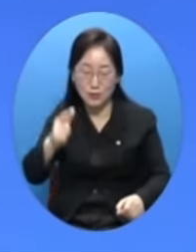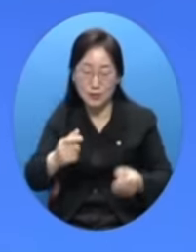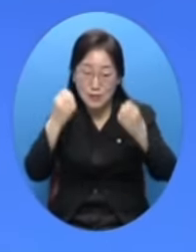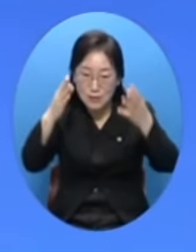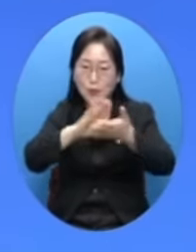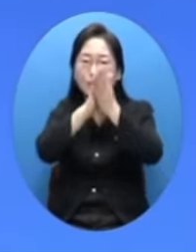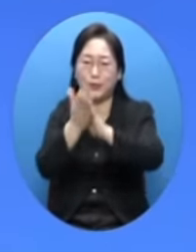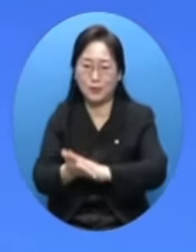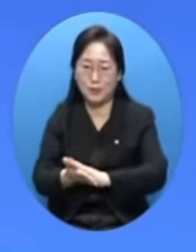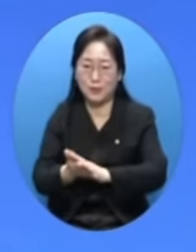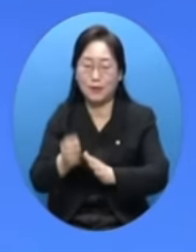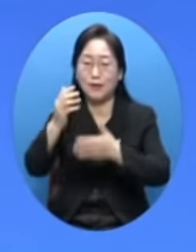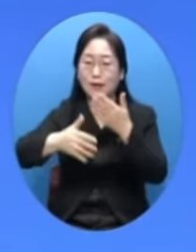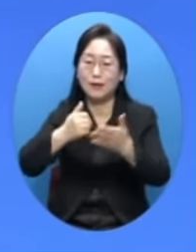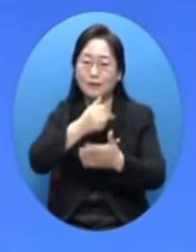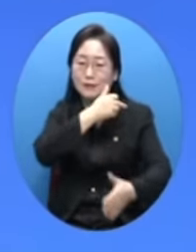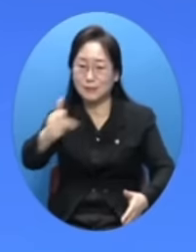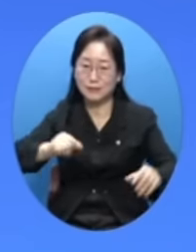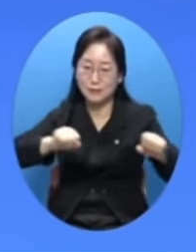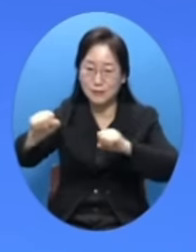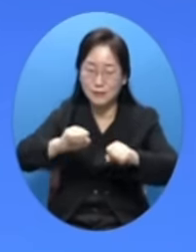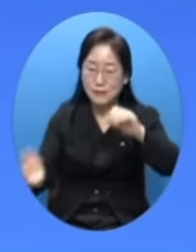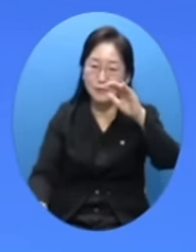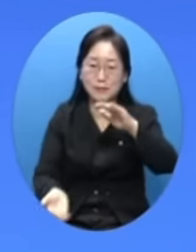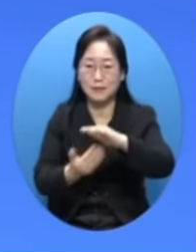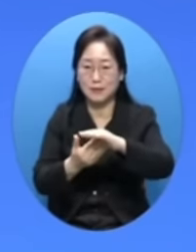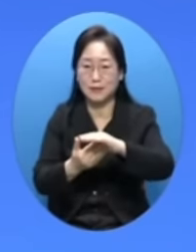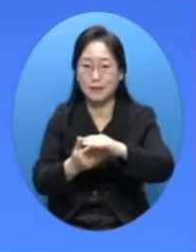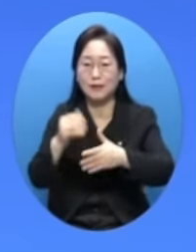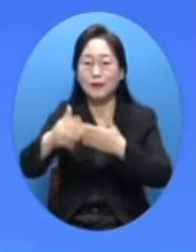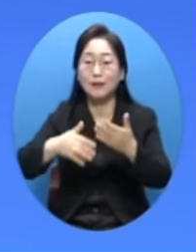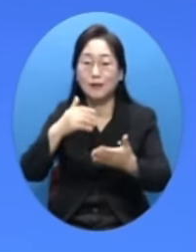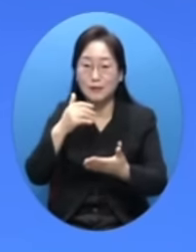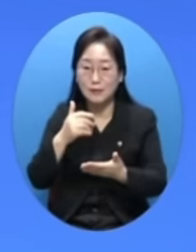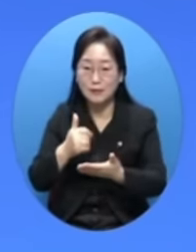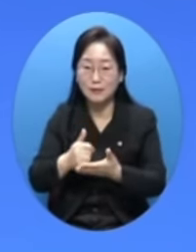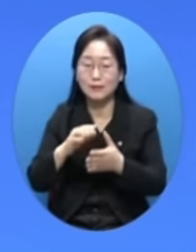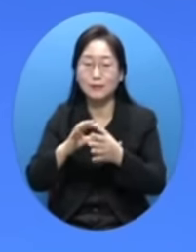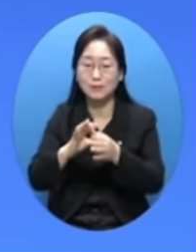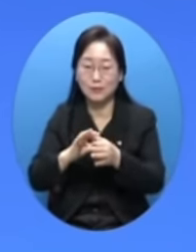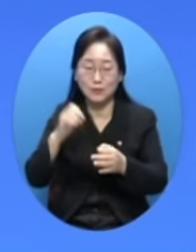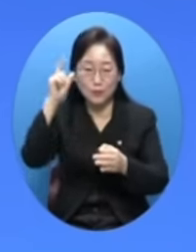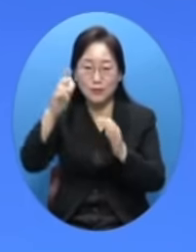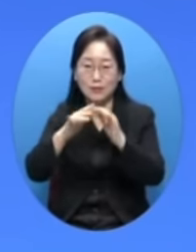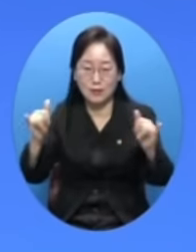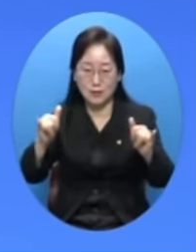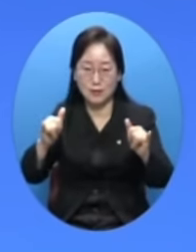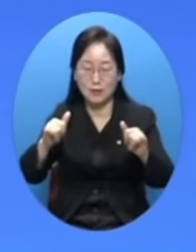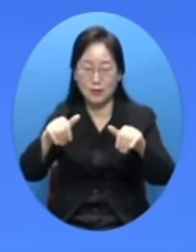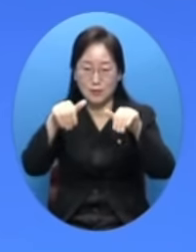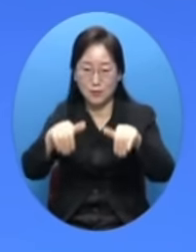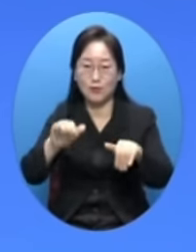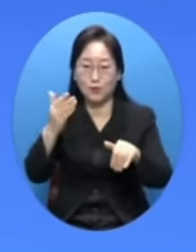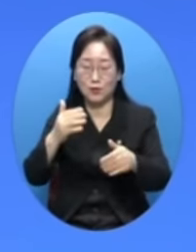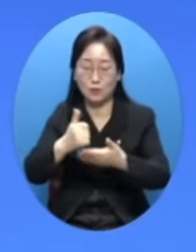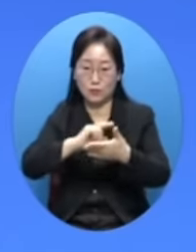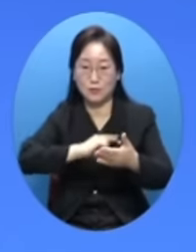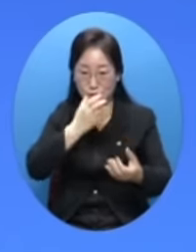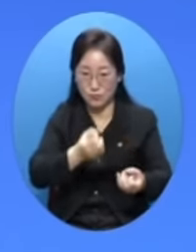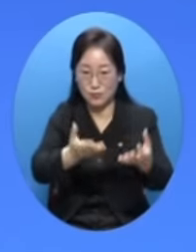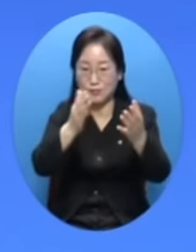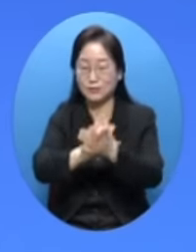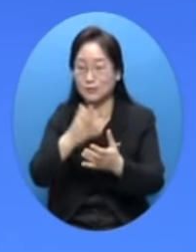변화되어서 하나님의 큰 역사를 이루는 하나님의 위한 일꾼들이 다 되시기를 주님의으로 축원합니다